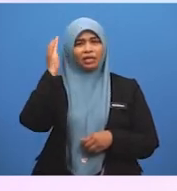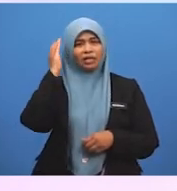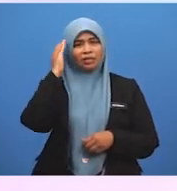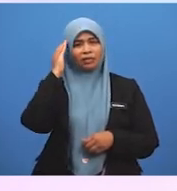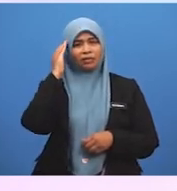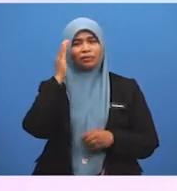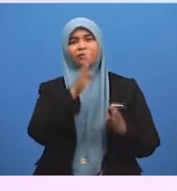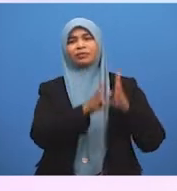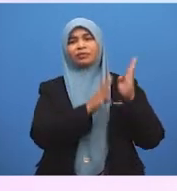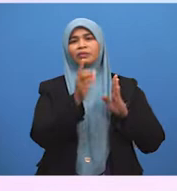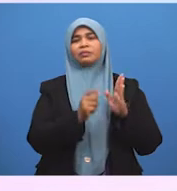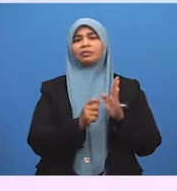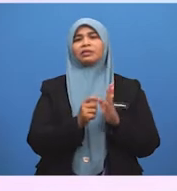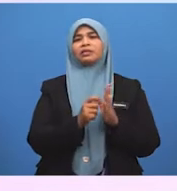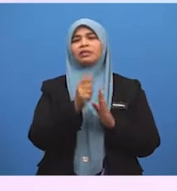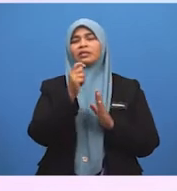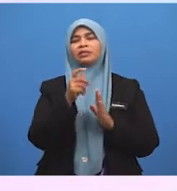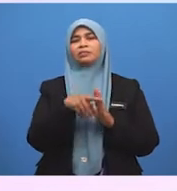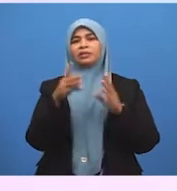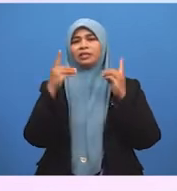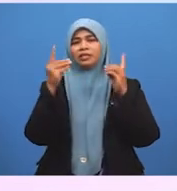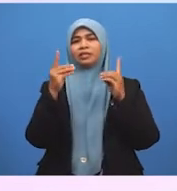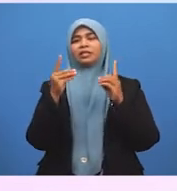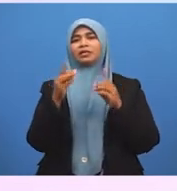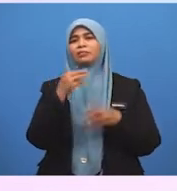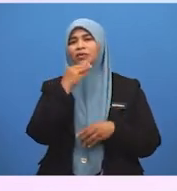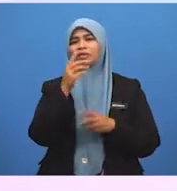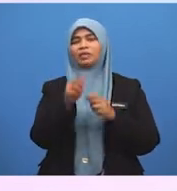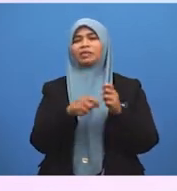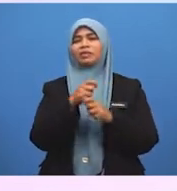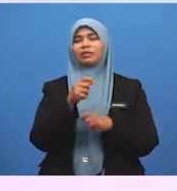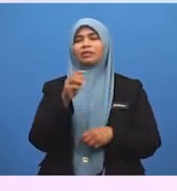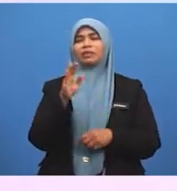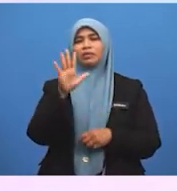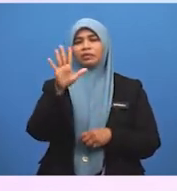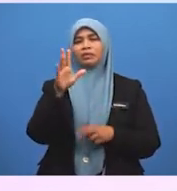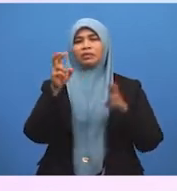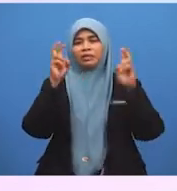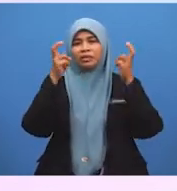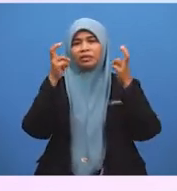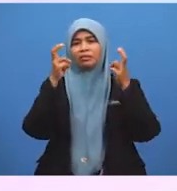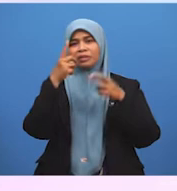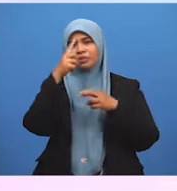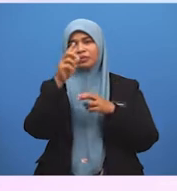tema pendidikan moral tahun 5. Apakah tema untuk tahun